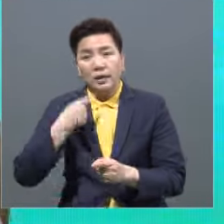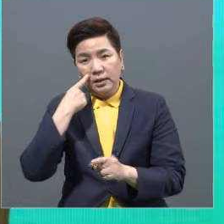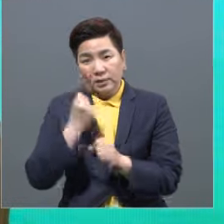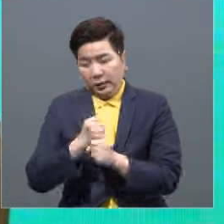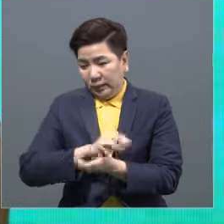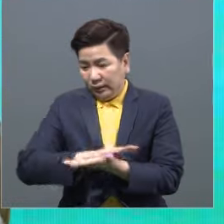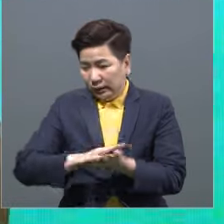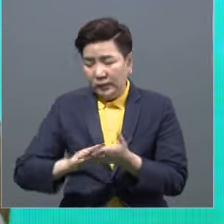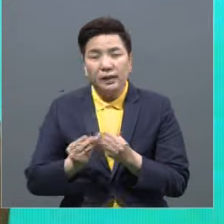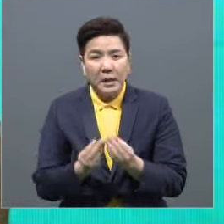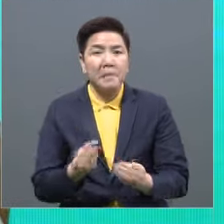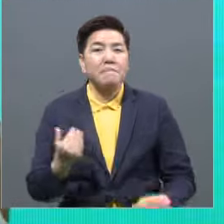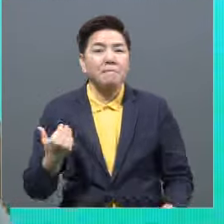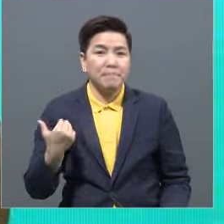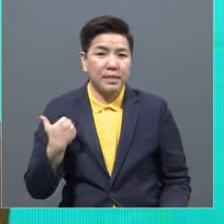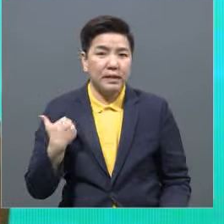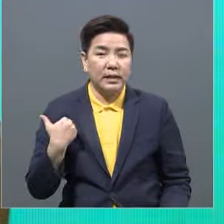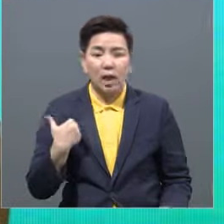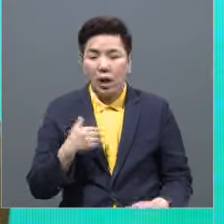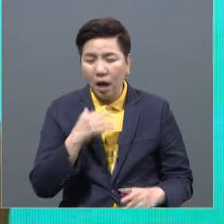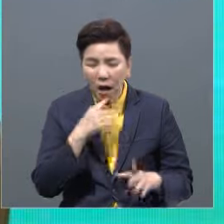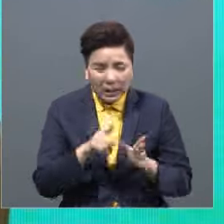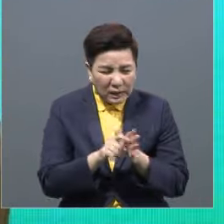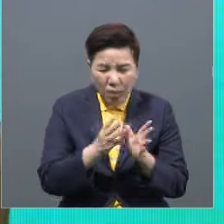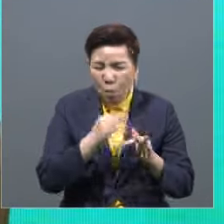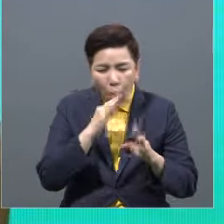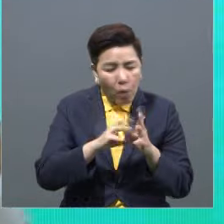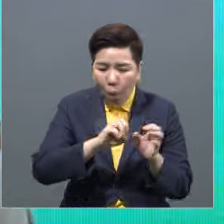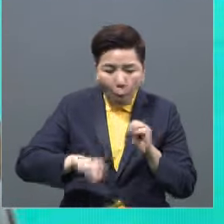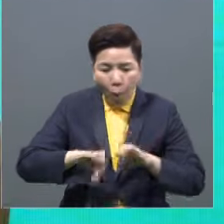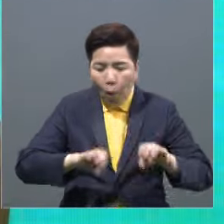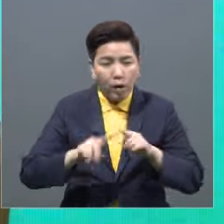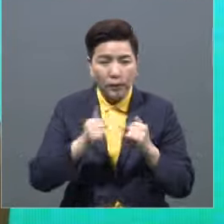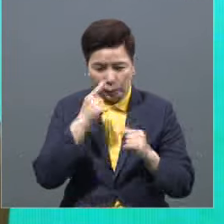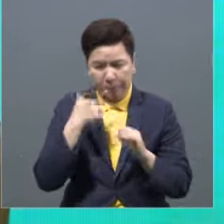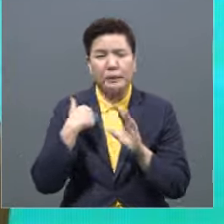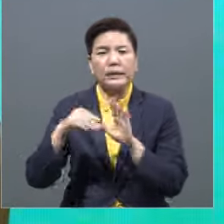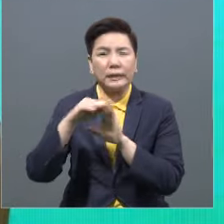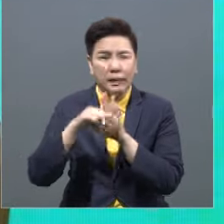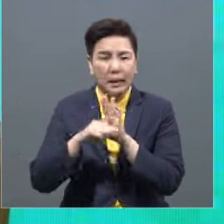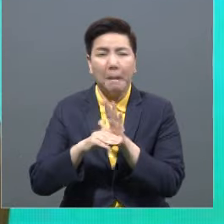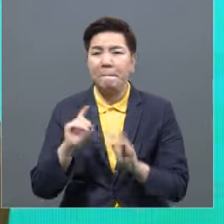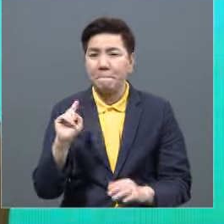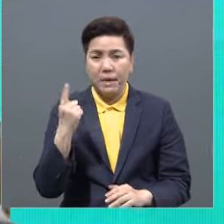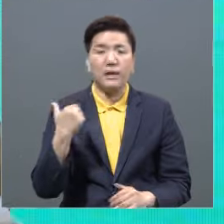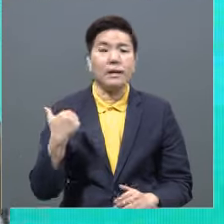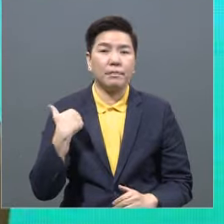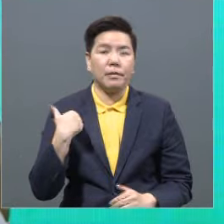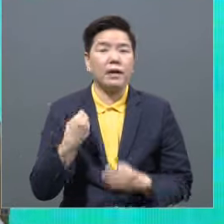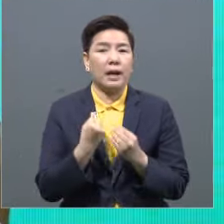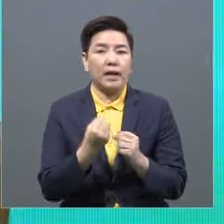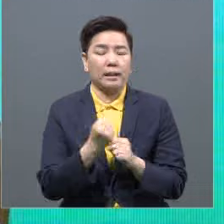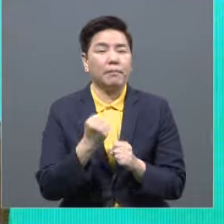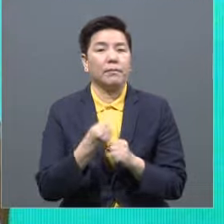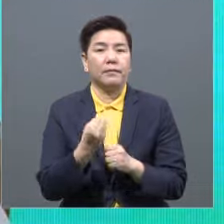ทำความสะอาดนะครับเอาสีเจือปนต่างๆนี้ออกนะครับซึ่งก็จะมีกระบวนการที่ทันสมัยนะครับในการที่จะออกม